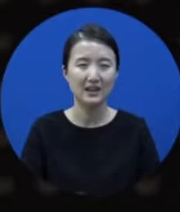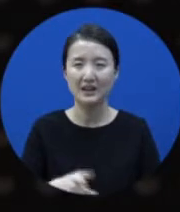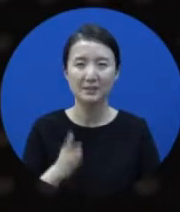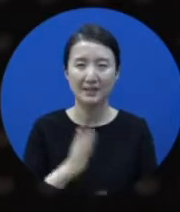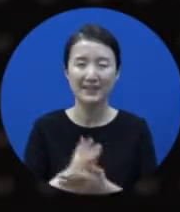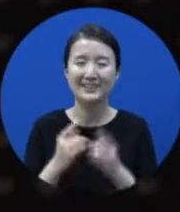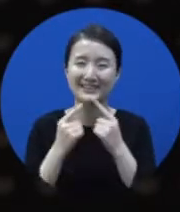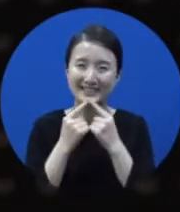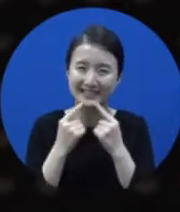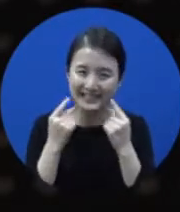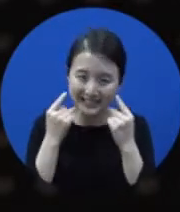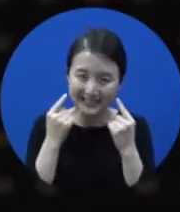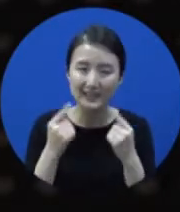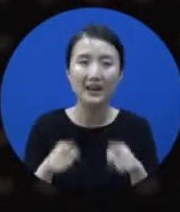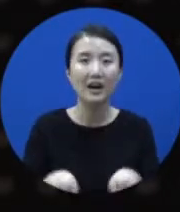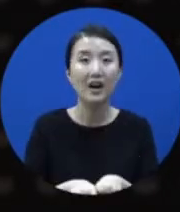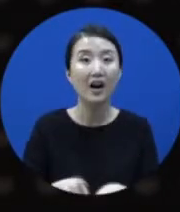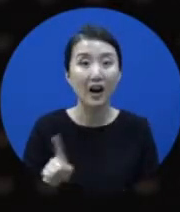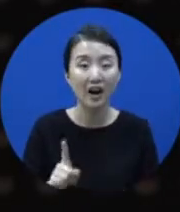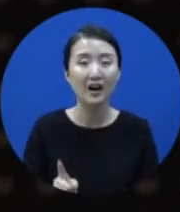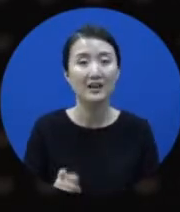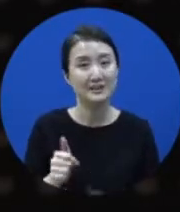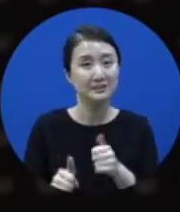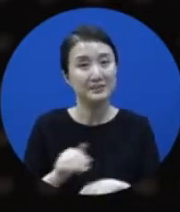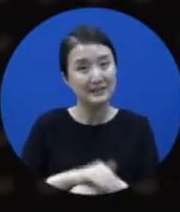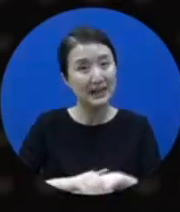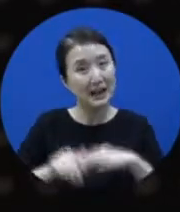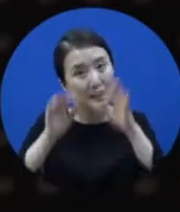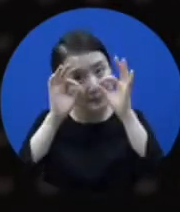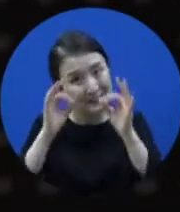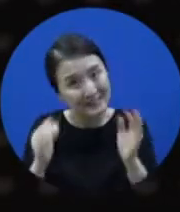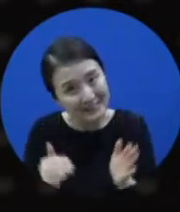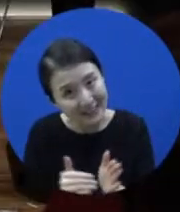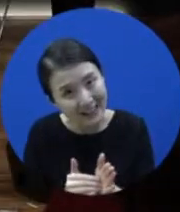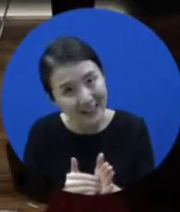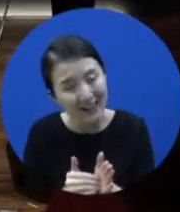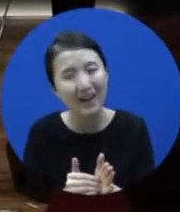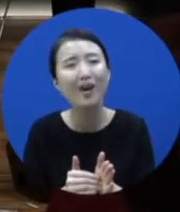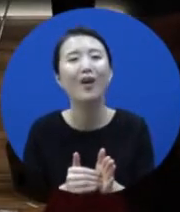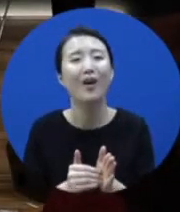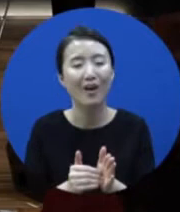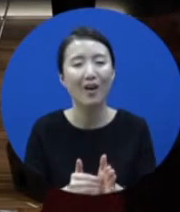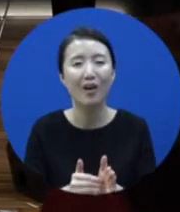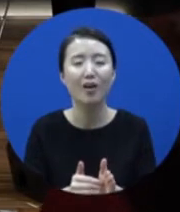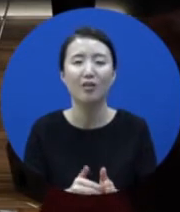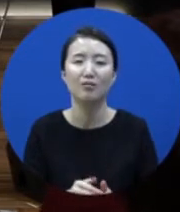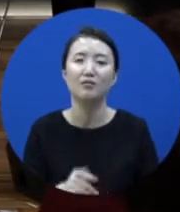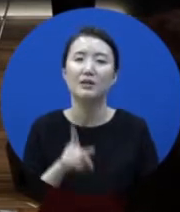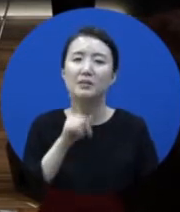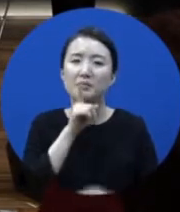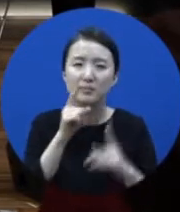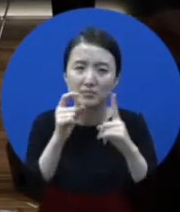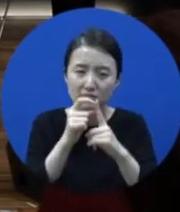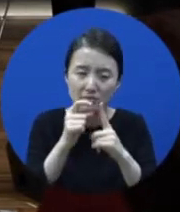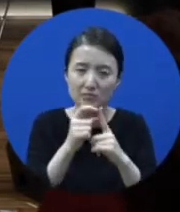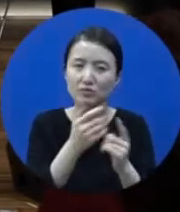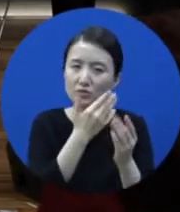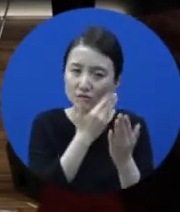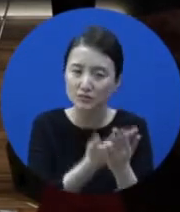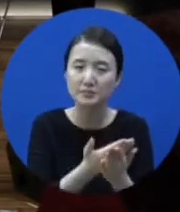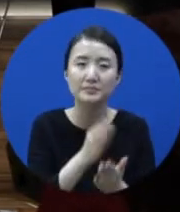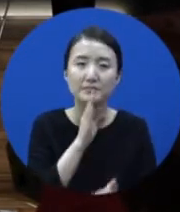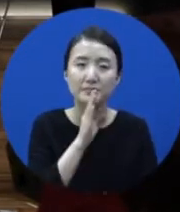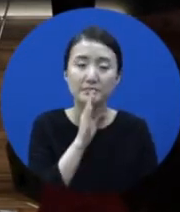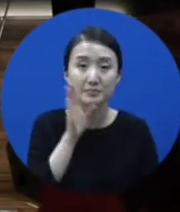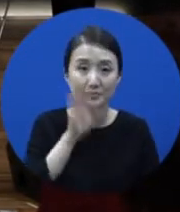봤나? 어때요? 뉘앙스가 달라지죠. 말의 그 내용도 중요하지만 말의 뉘앙스는